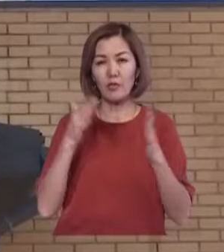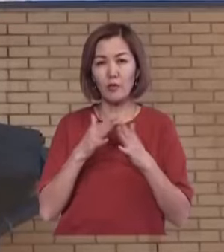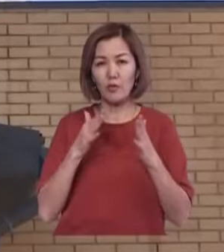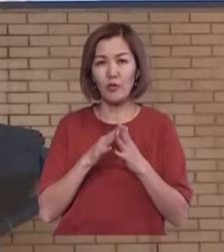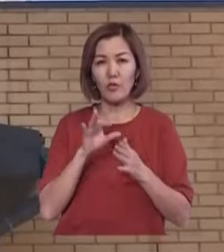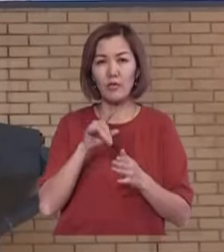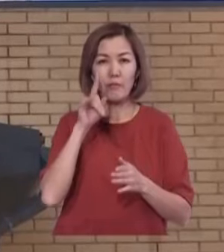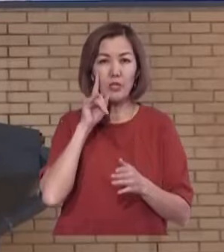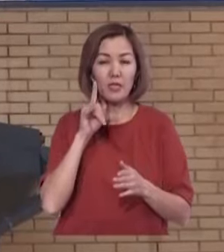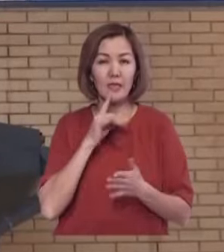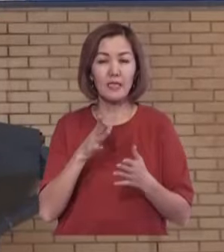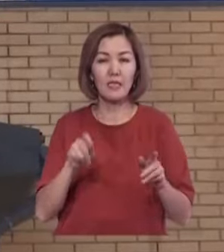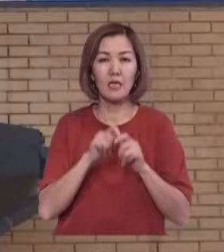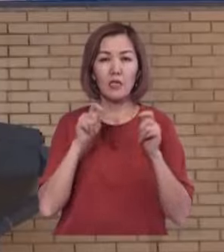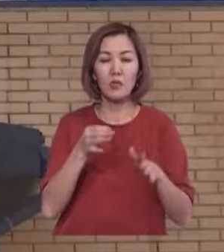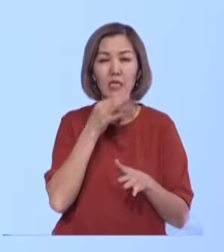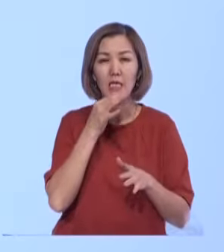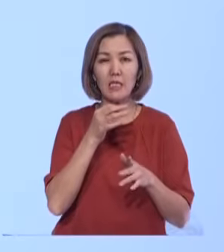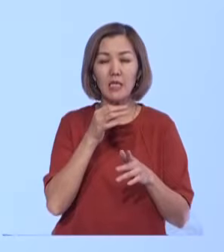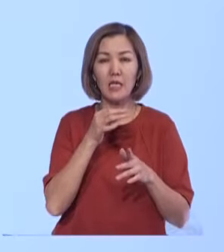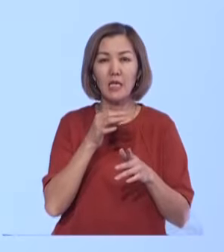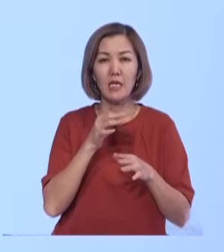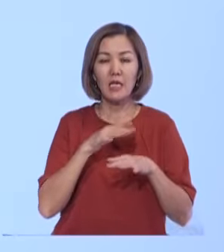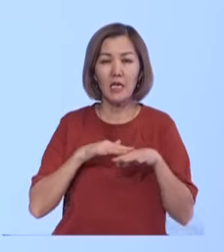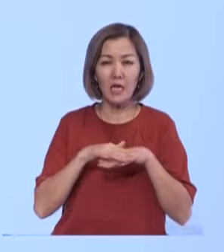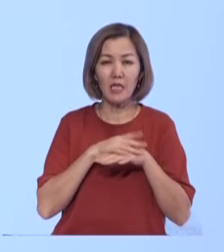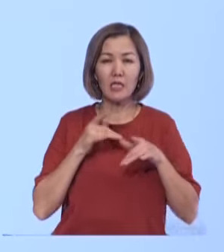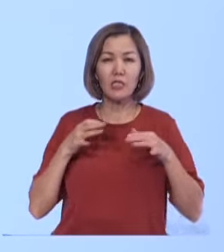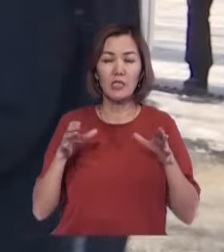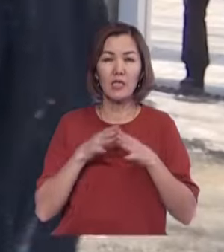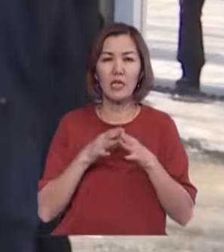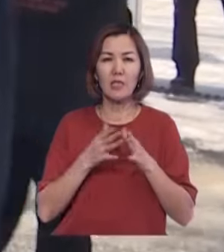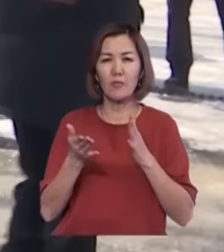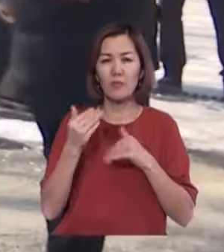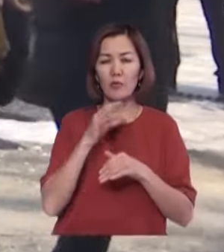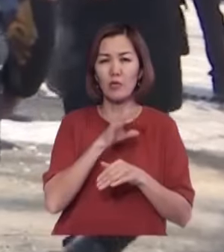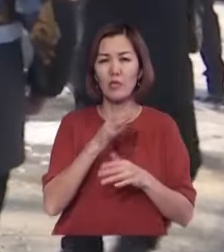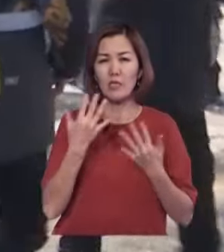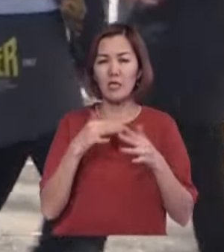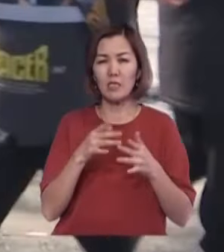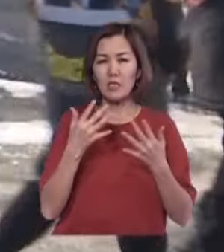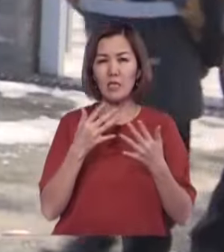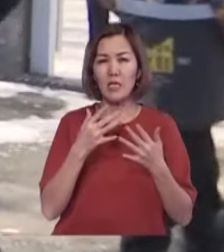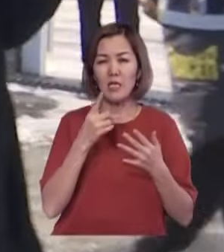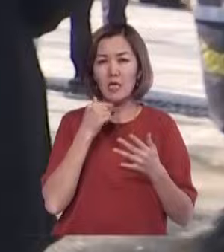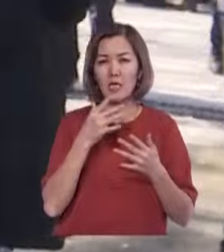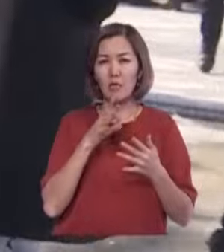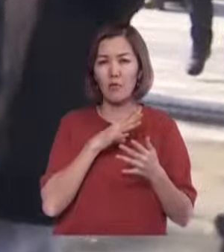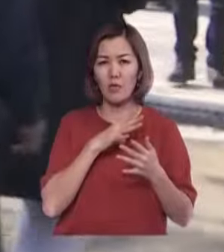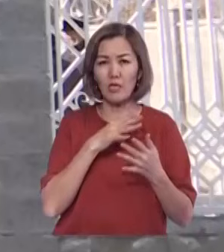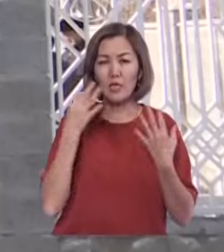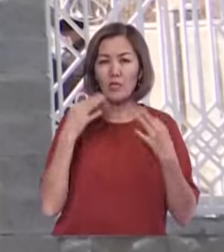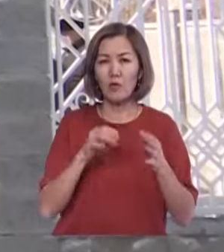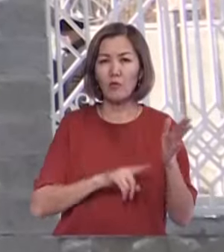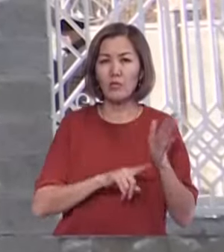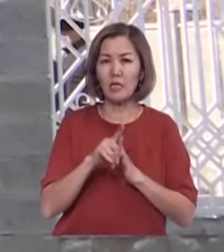қазақтықтар ашылуына ерте жиналды. Айтарлықтай оқиға кеңестік кезеңде дүрілдеген қызыл ауыл болған. Тәуелсіздік алғалы да